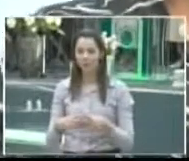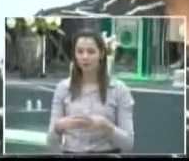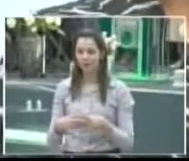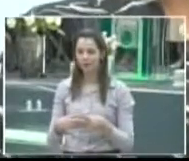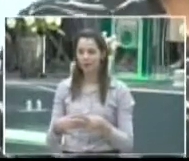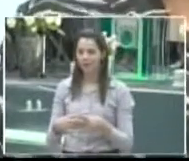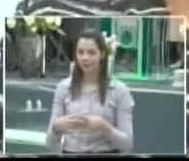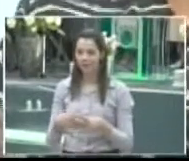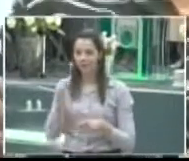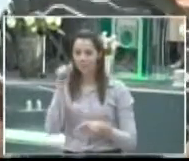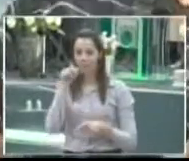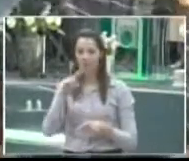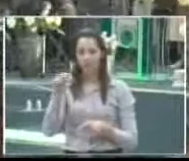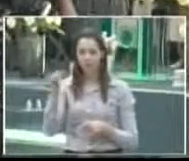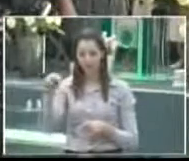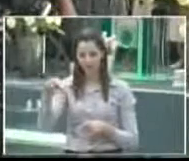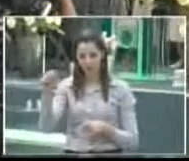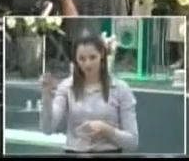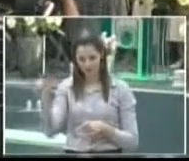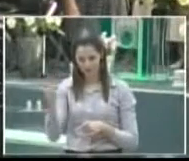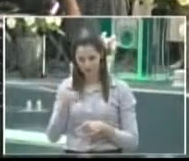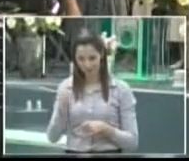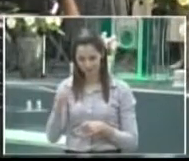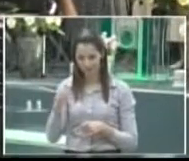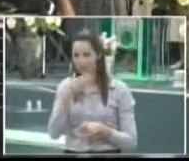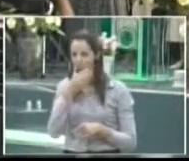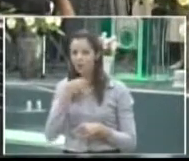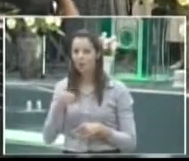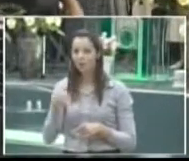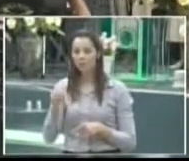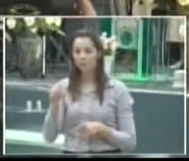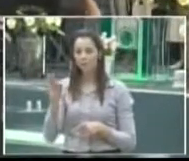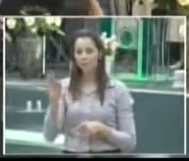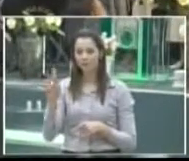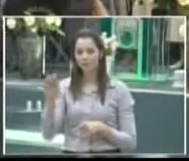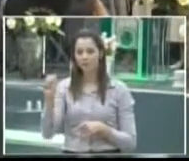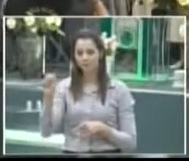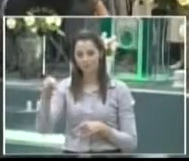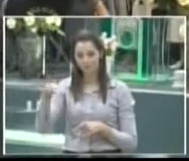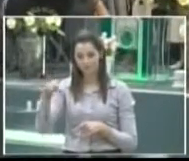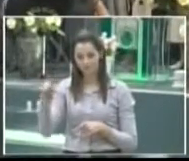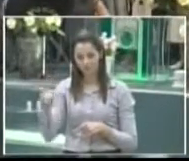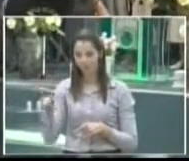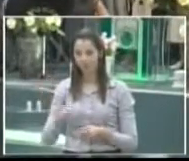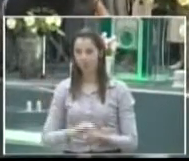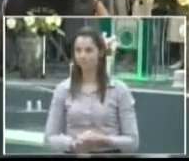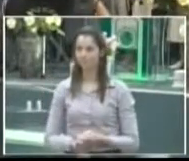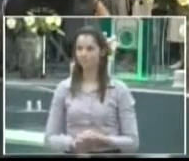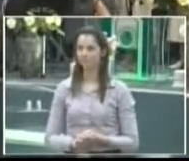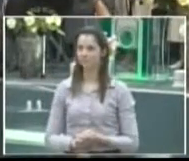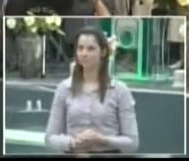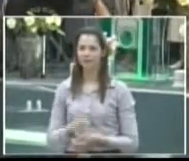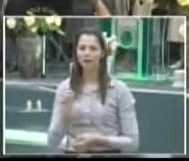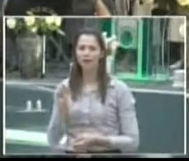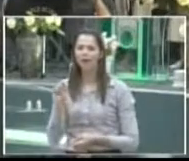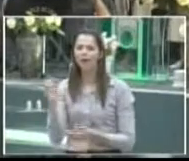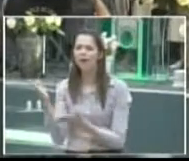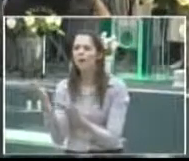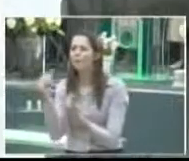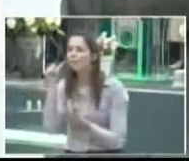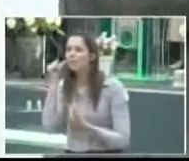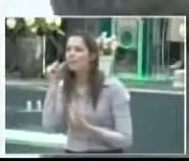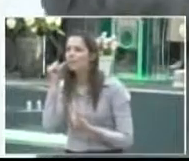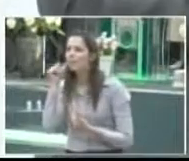Anna-Marie de Karlsruhe, na Alemanha. Und diese hübsche junge Frau, e esta linda jovem mulher, ist